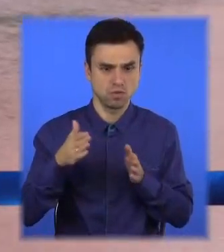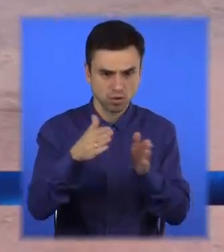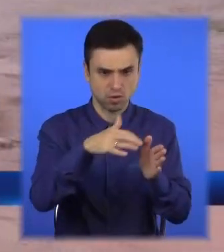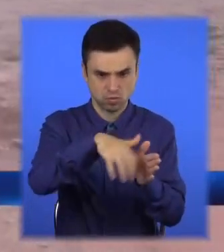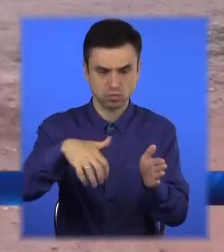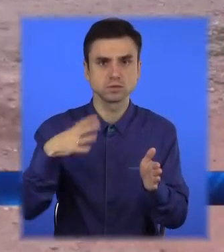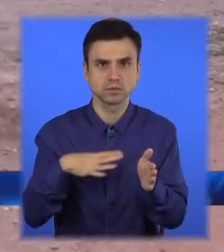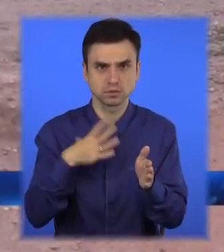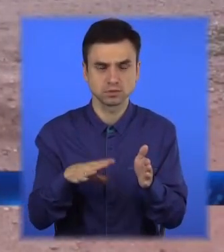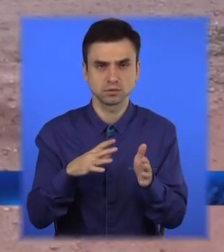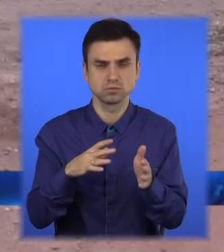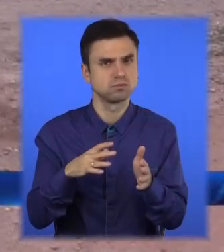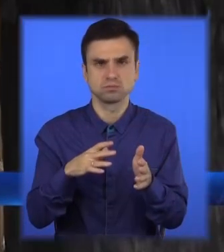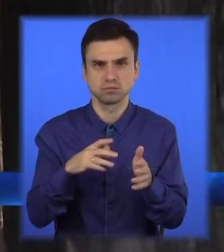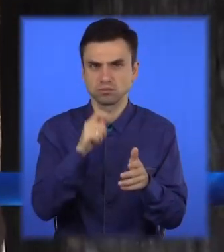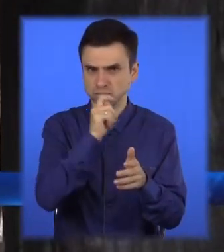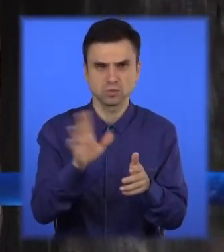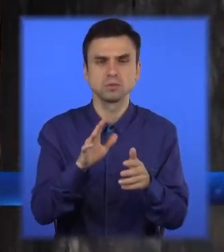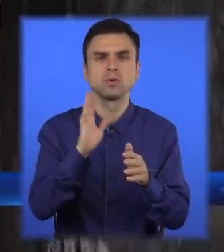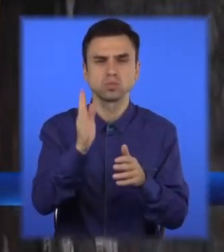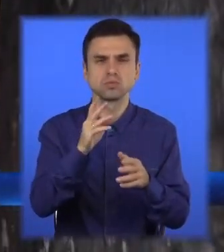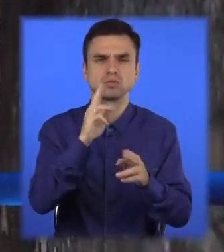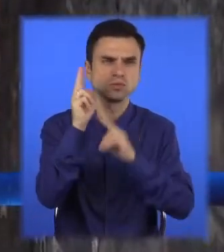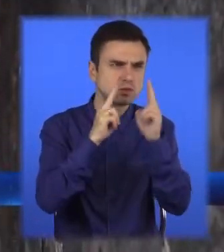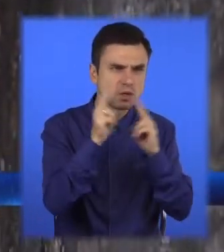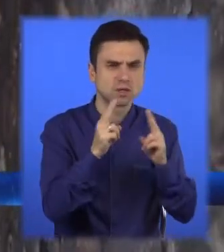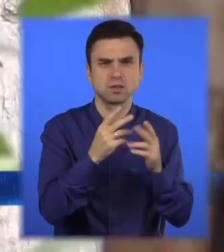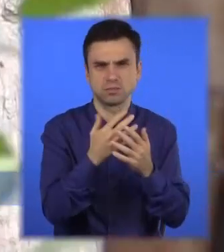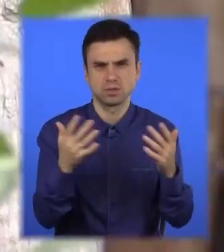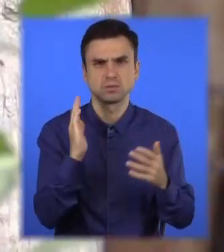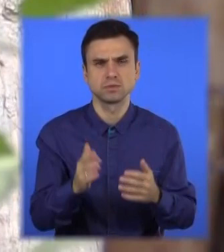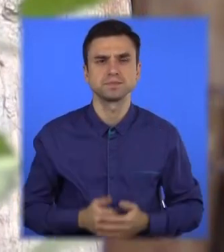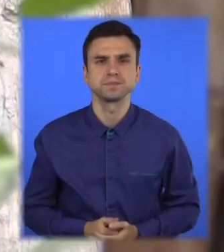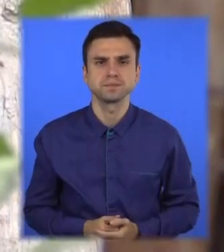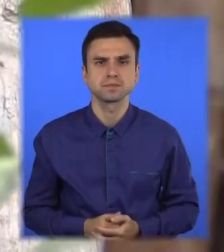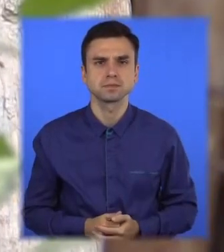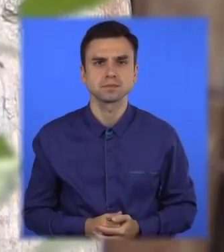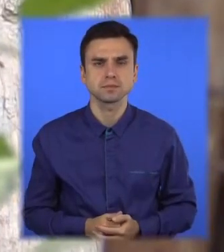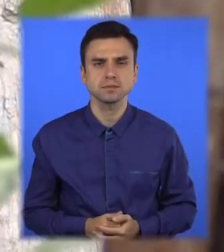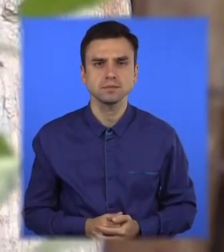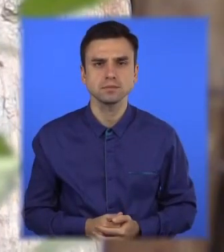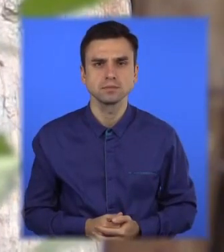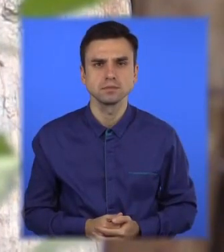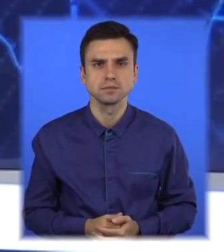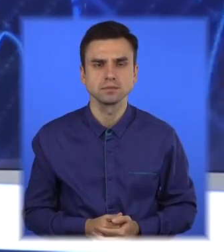залишать. Скаржитимуться у різні служби. Артем Нолан, Микола Нечепуренко, Перший міський.